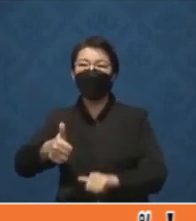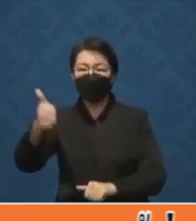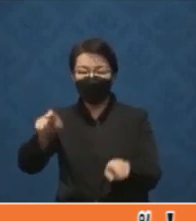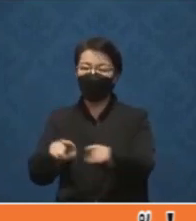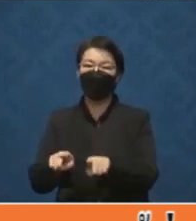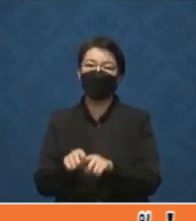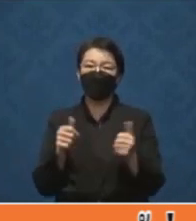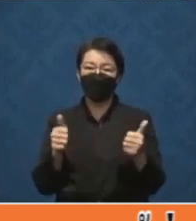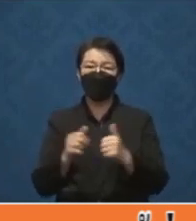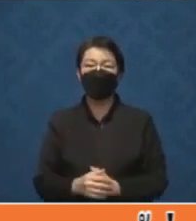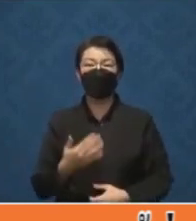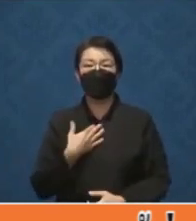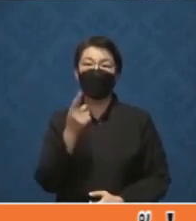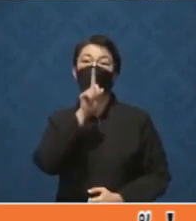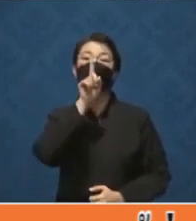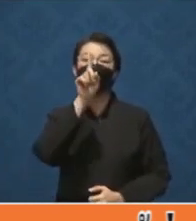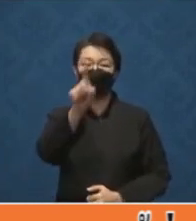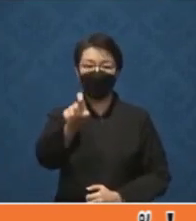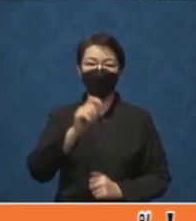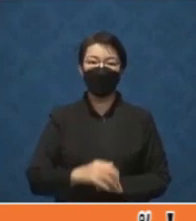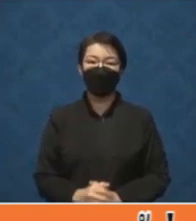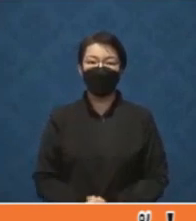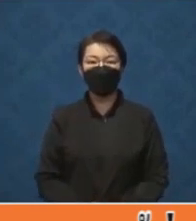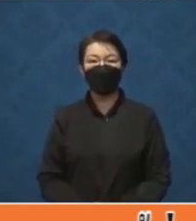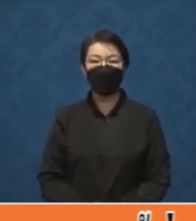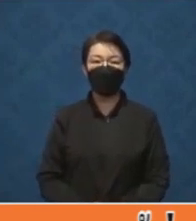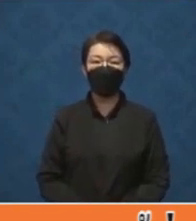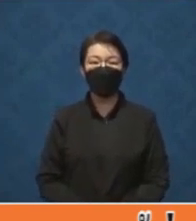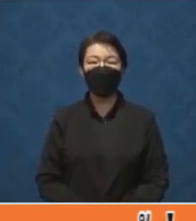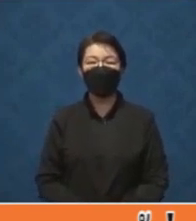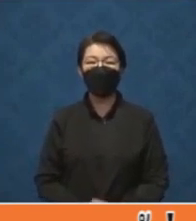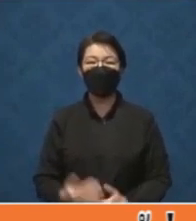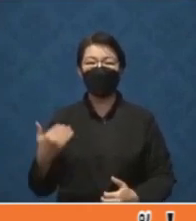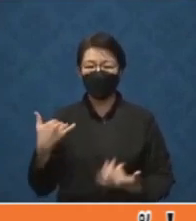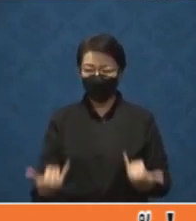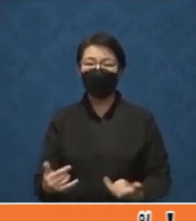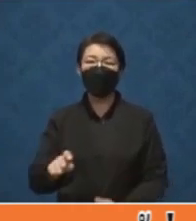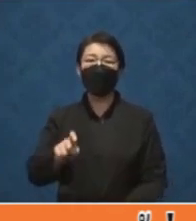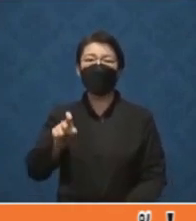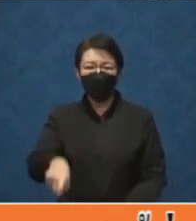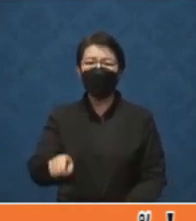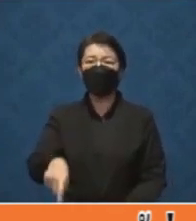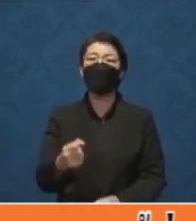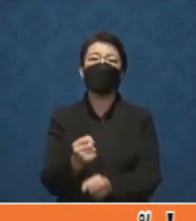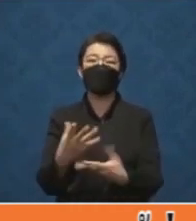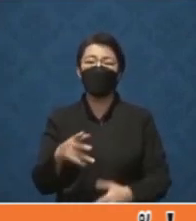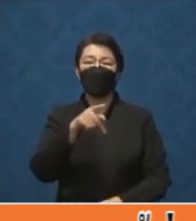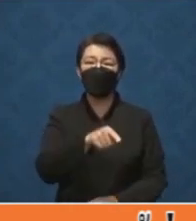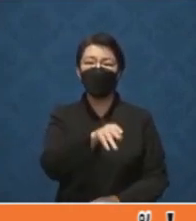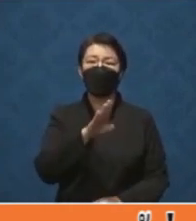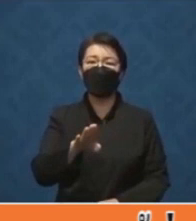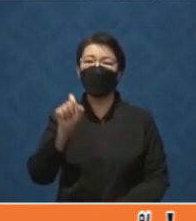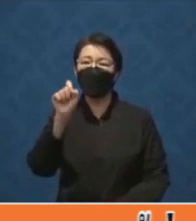แล้วคำถามที่สำคัญครับท่านประธานมีความจำเป็นอะไรที่ต้องต่อพ.ร.ก.ฉุกเฉิน